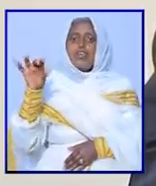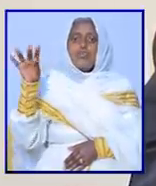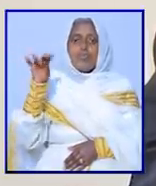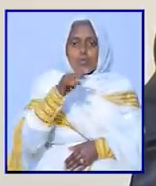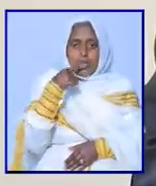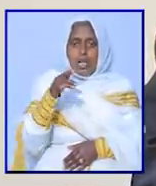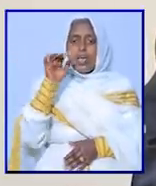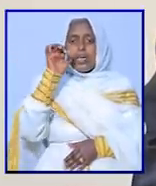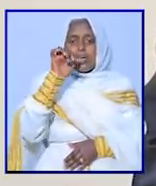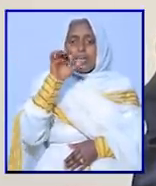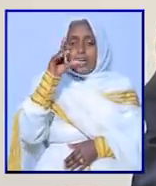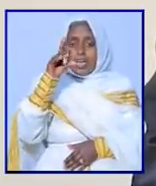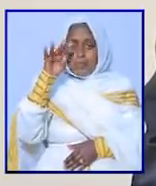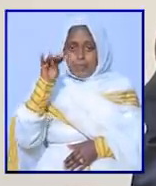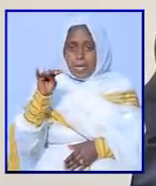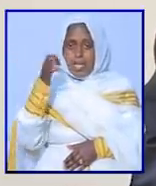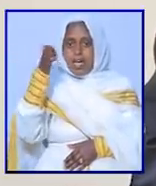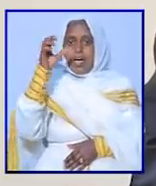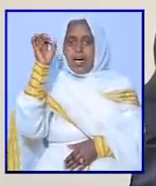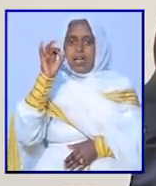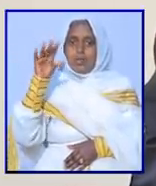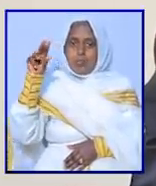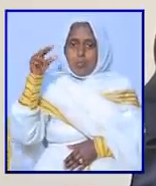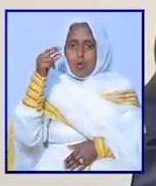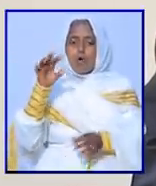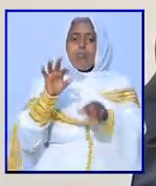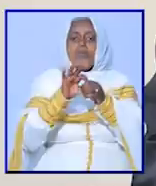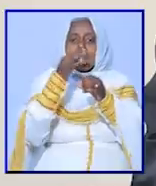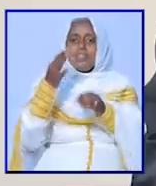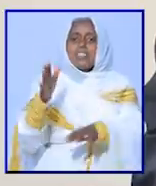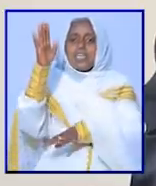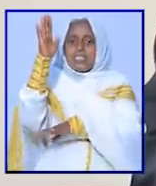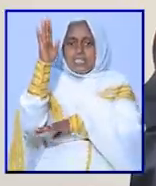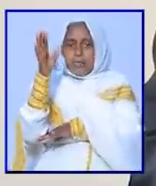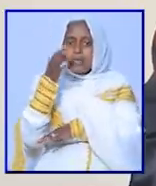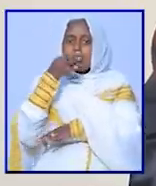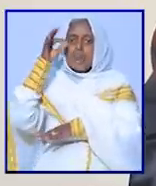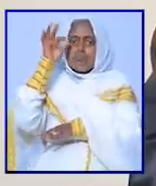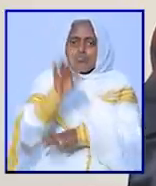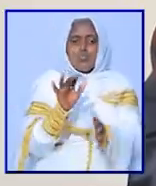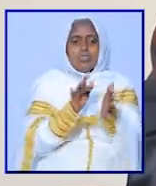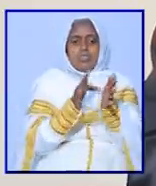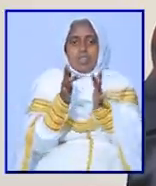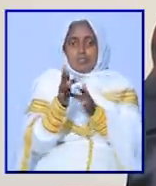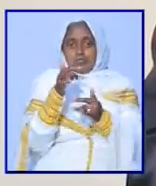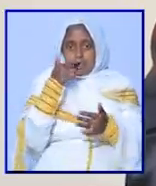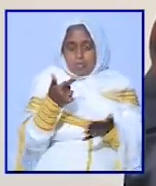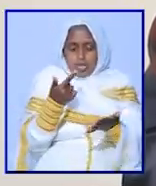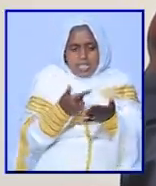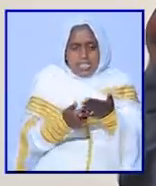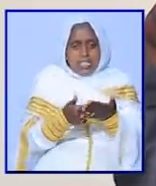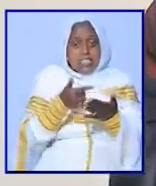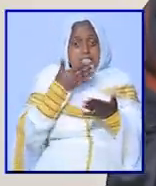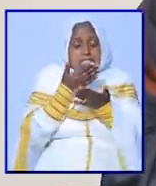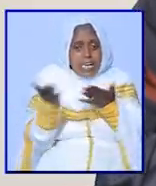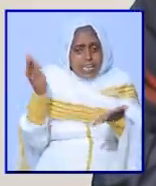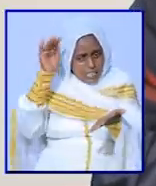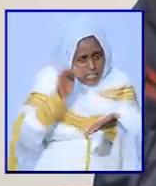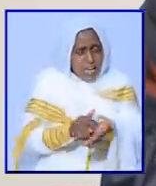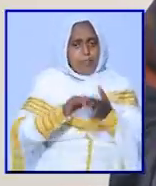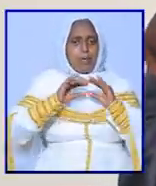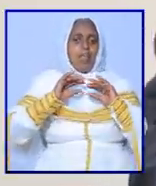ከመአልቦ ዘይነብ በመንፈስ እግዚአብሔር ወይብል ውጉዝ ኢየሱስ። ስለዚህ